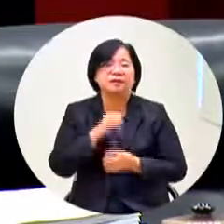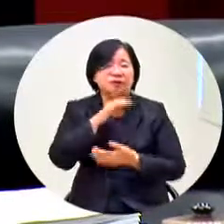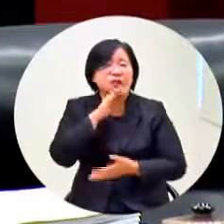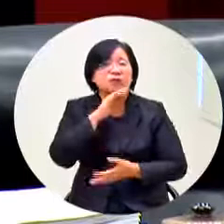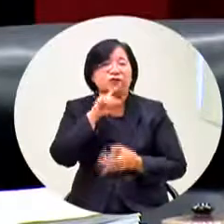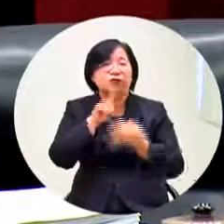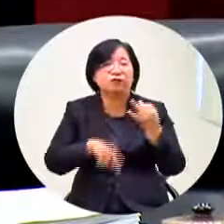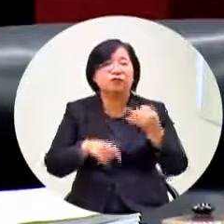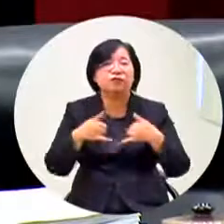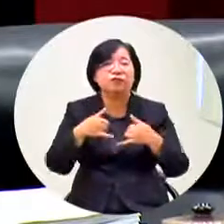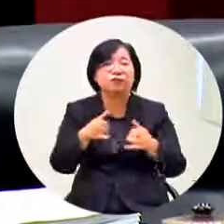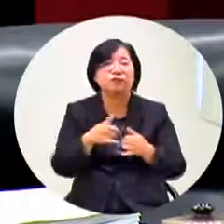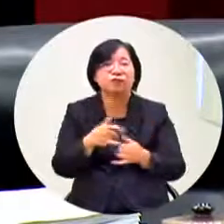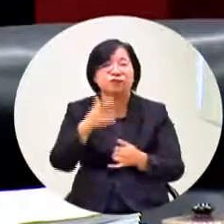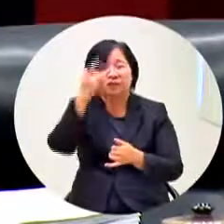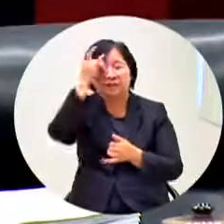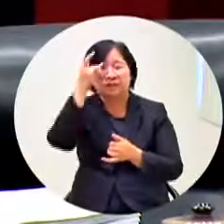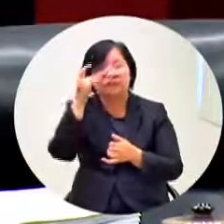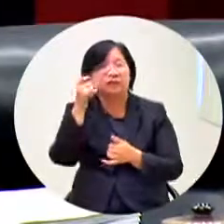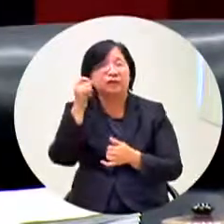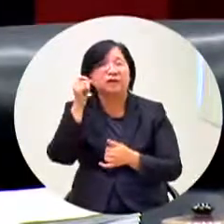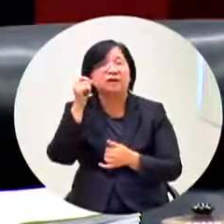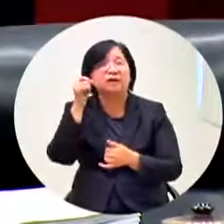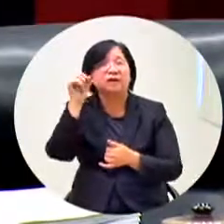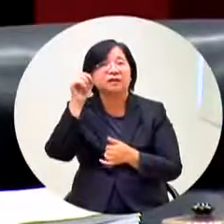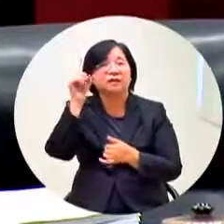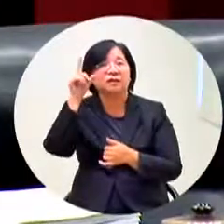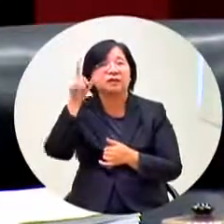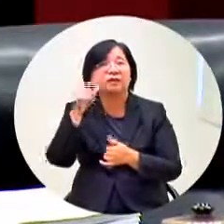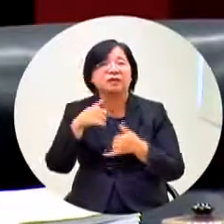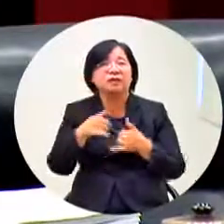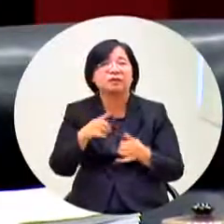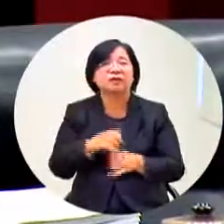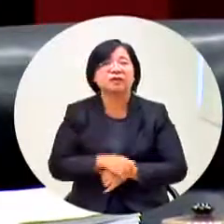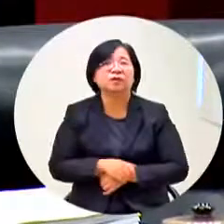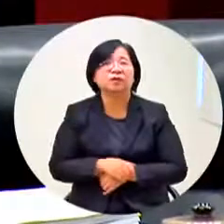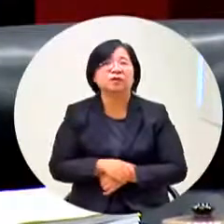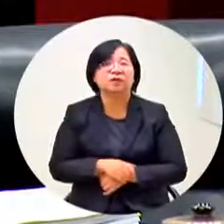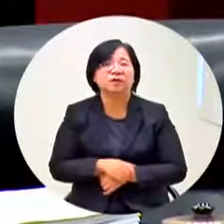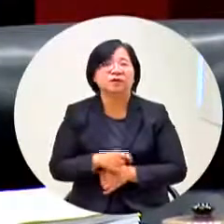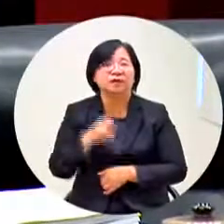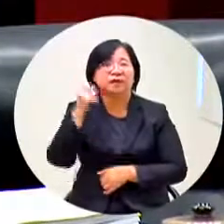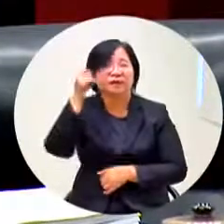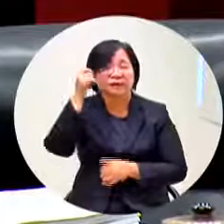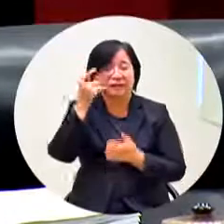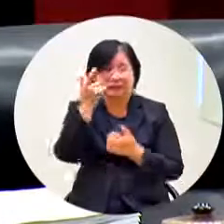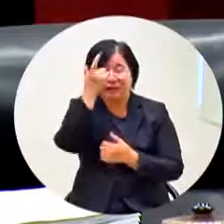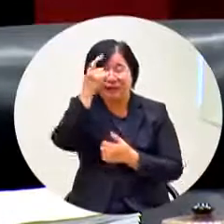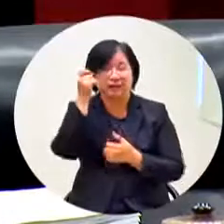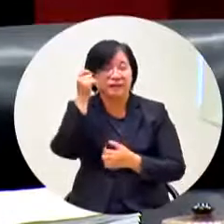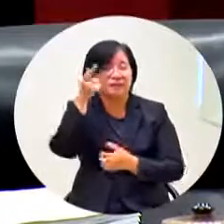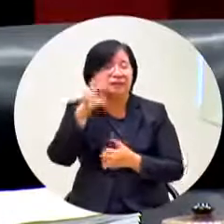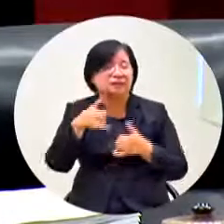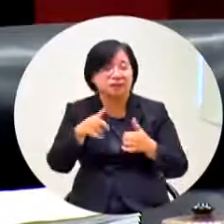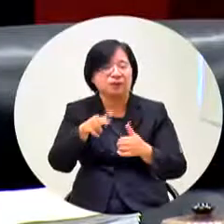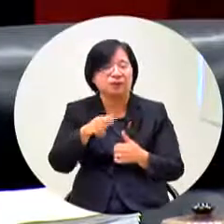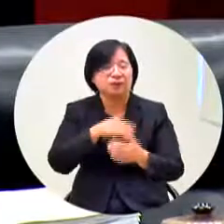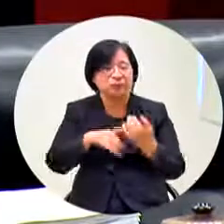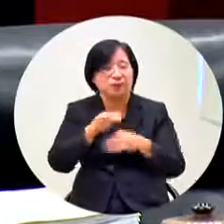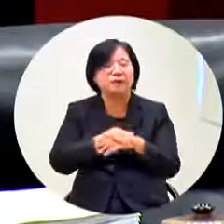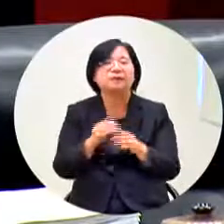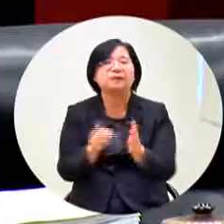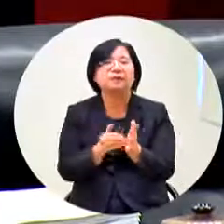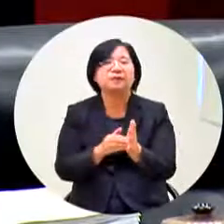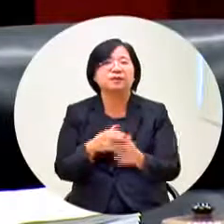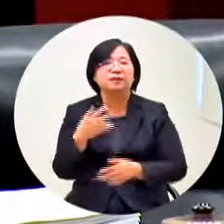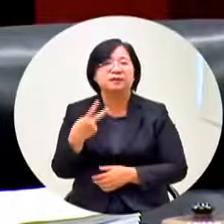路、德贤路这个也都在我们里户的指示下都已经铺完了，这点我们真的非常感谢。那但是还有一些德惠